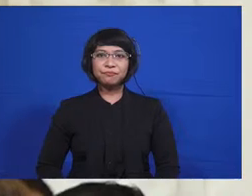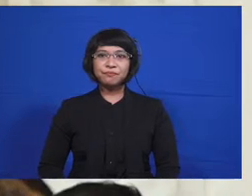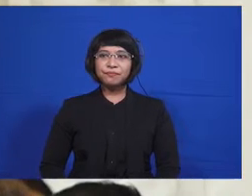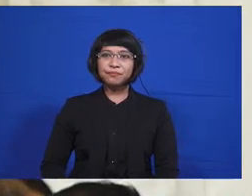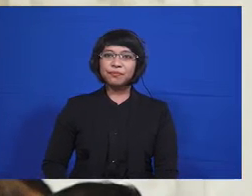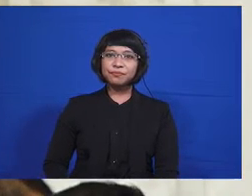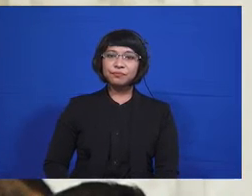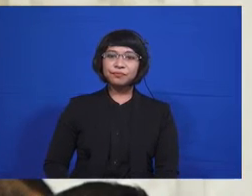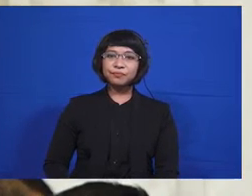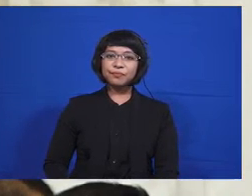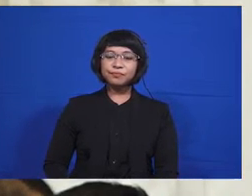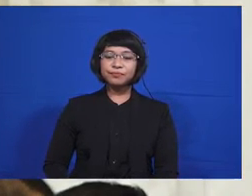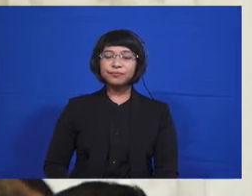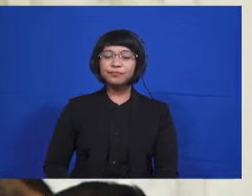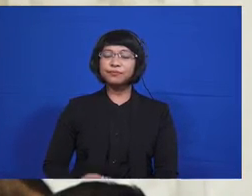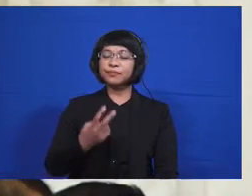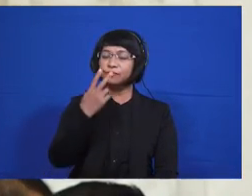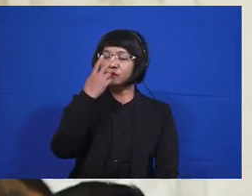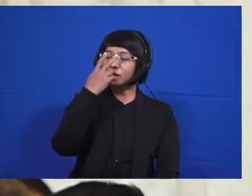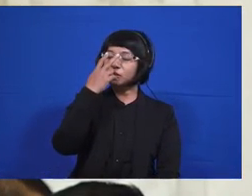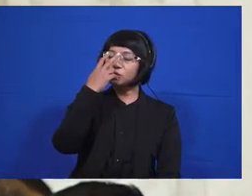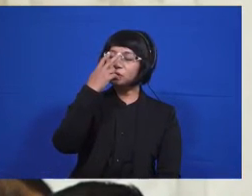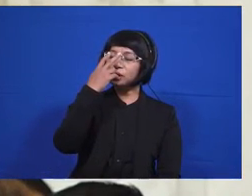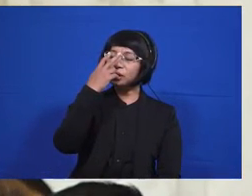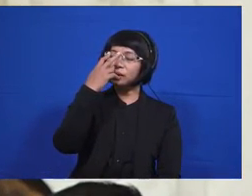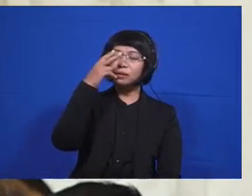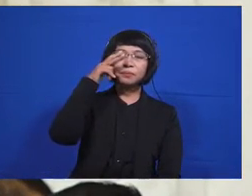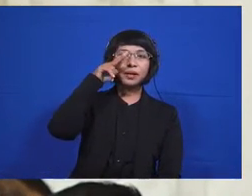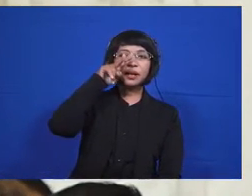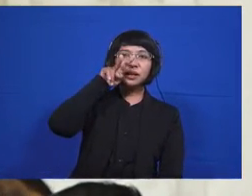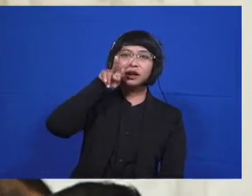Tunjukkanlah pandanganmu kepadanya,